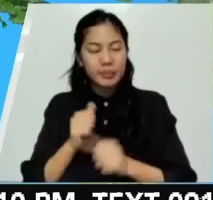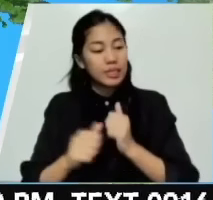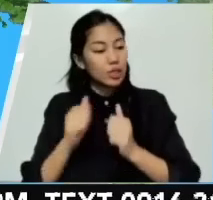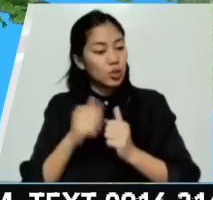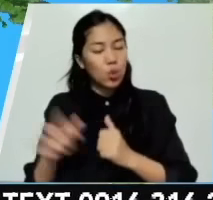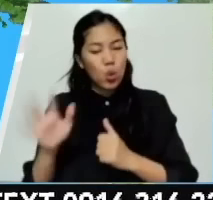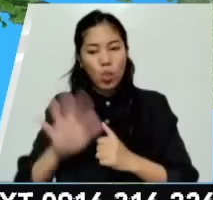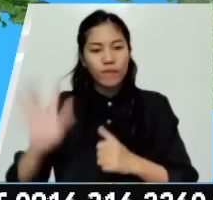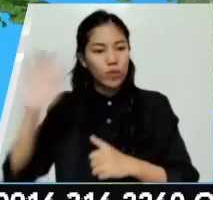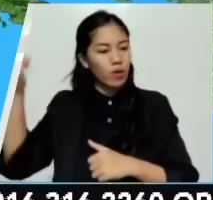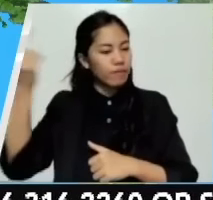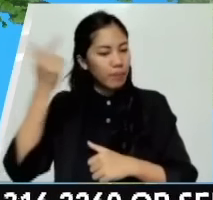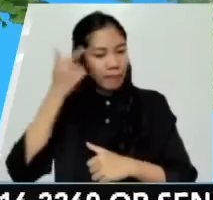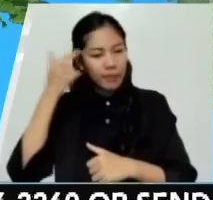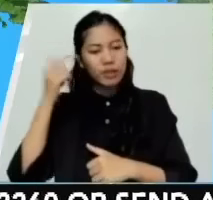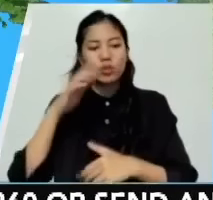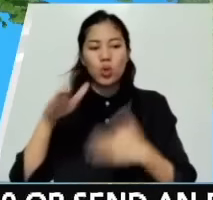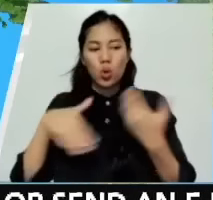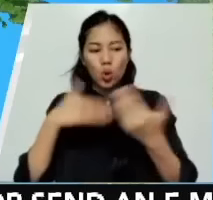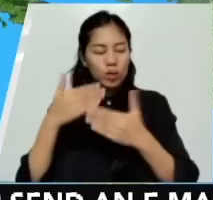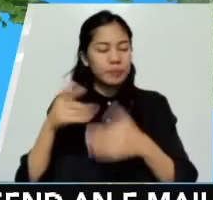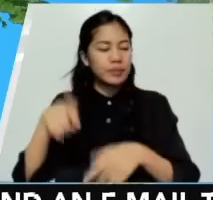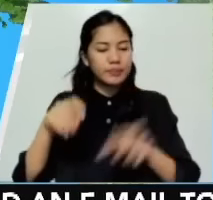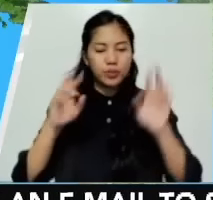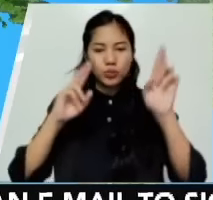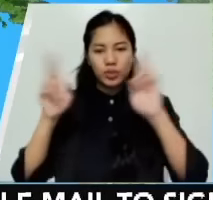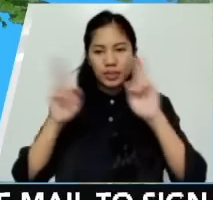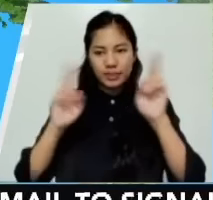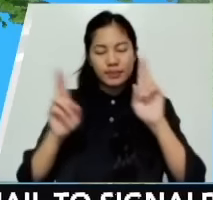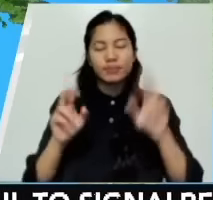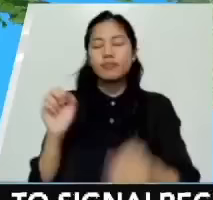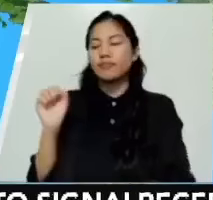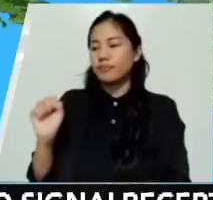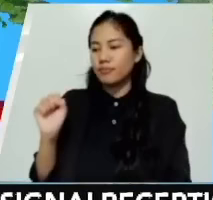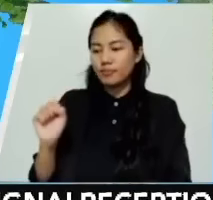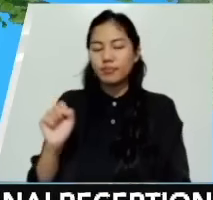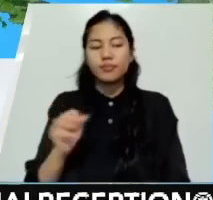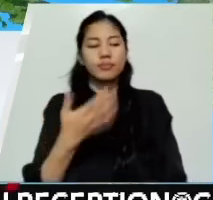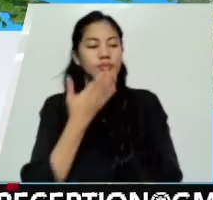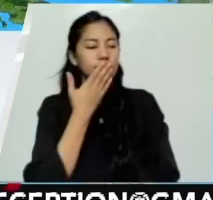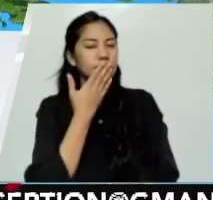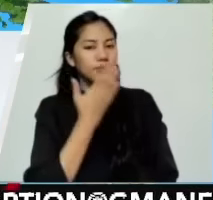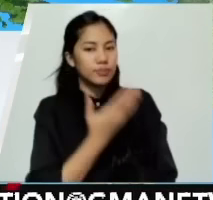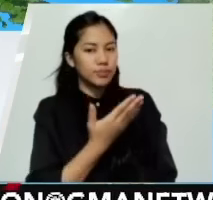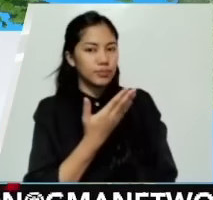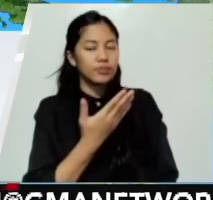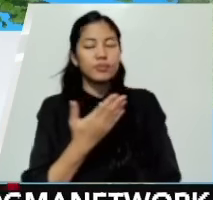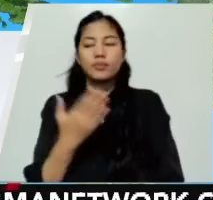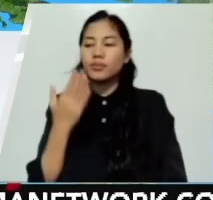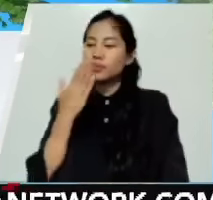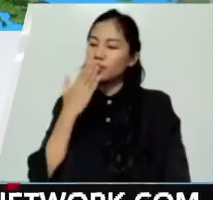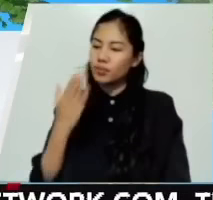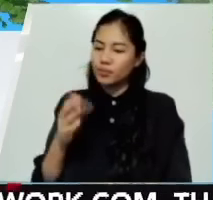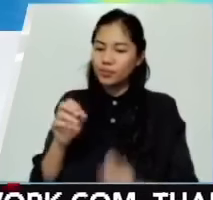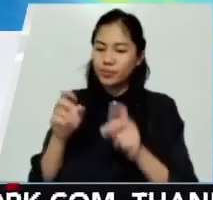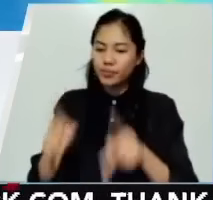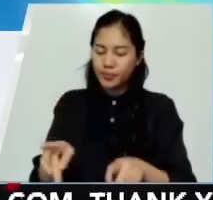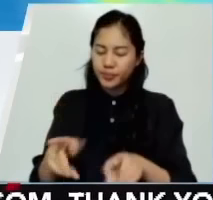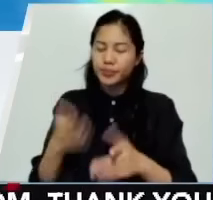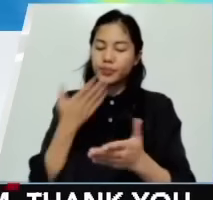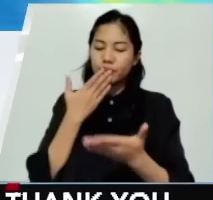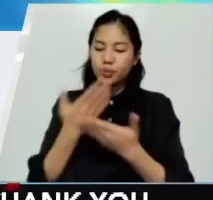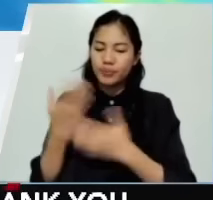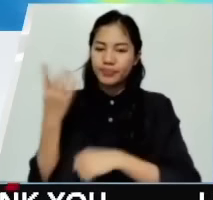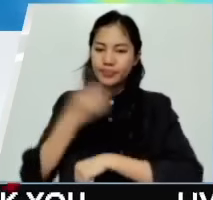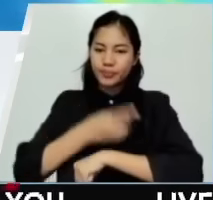sa paghahanda sa El Nino. Maraming salamat po sa inyo. Maraming salamat po sa pagkakataon. Mabuhay po kayo. Magandang araw po. Si Office of Civil